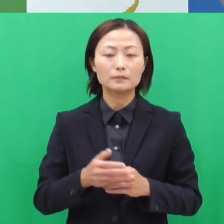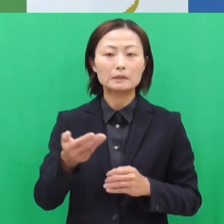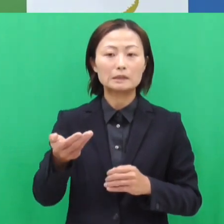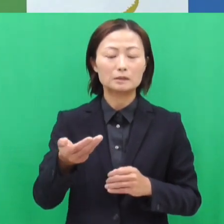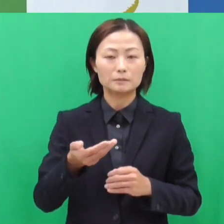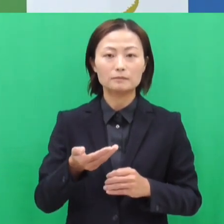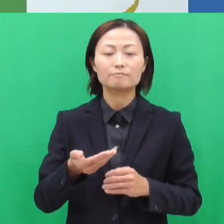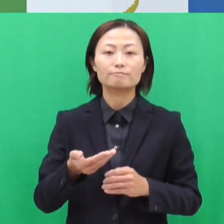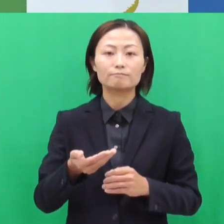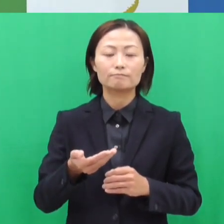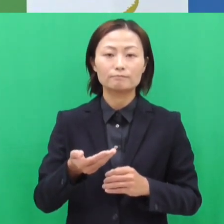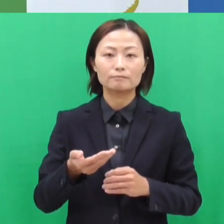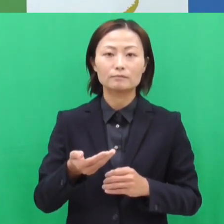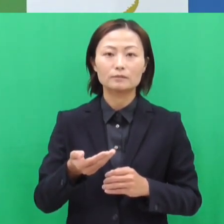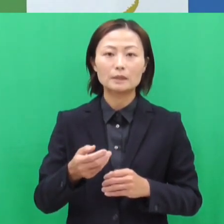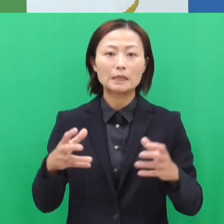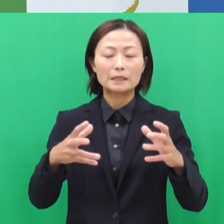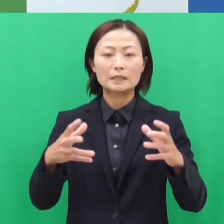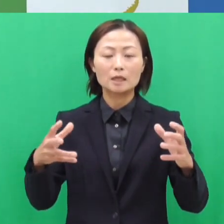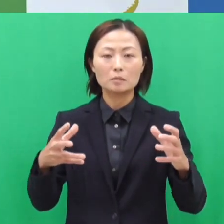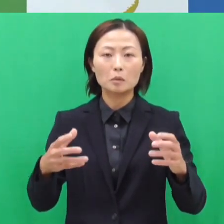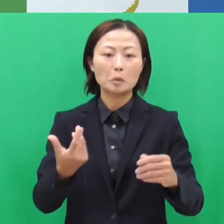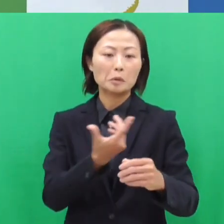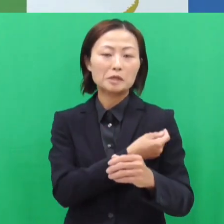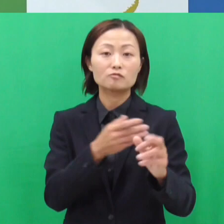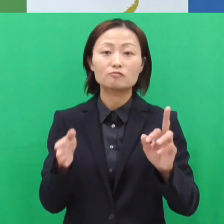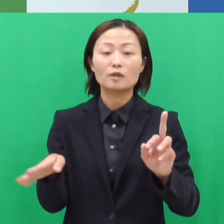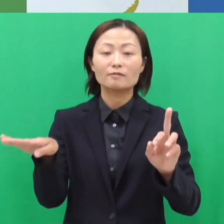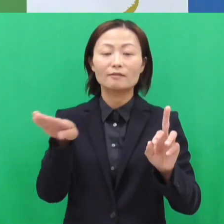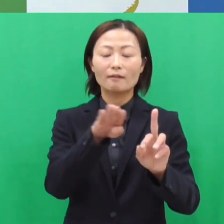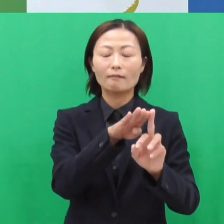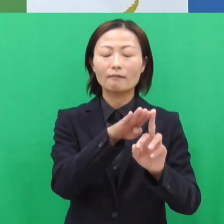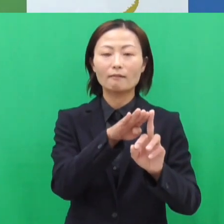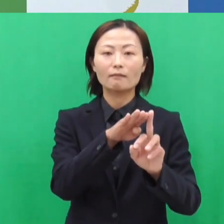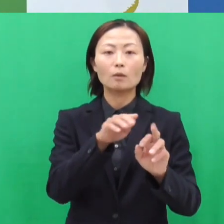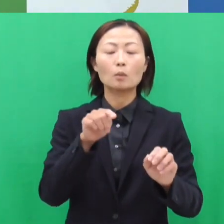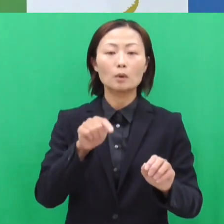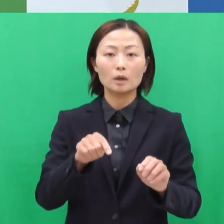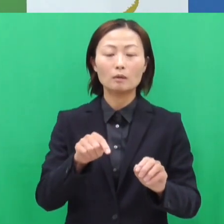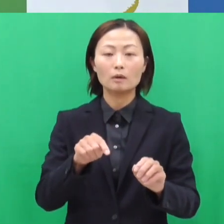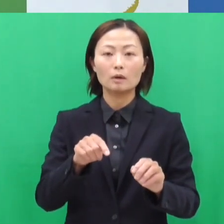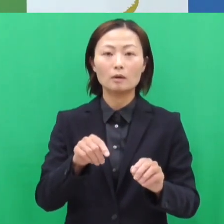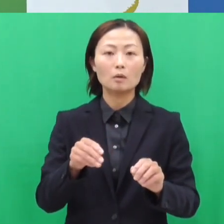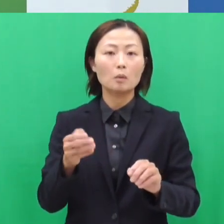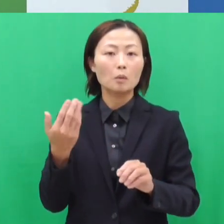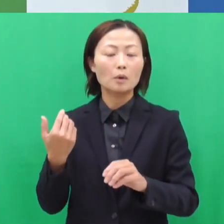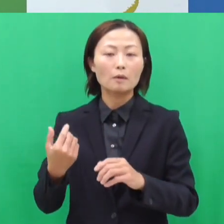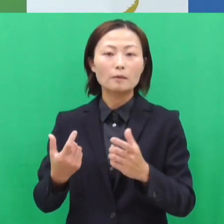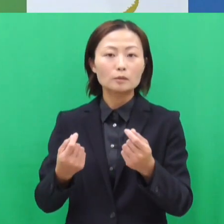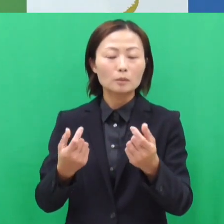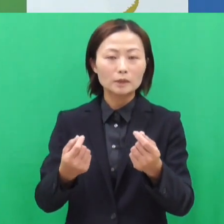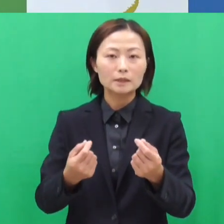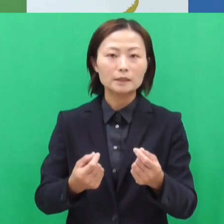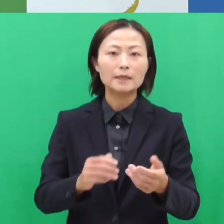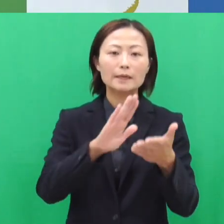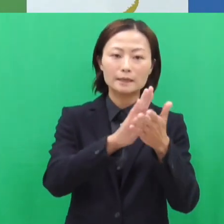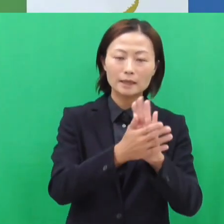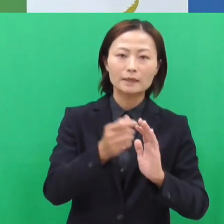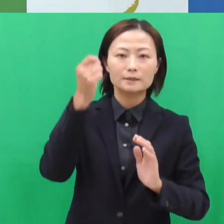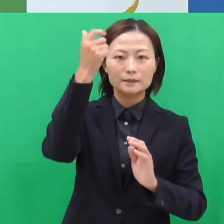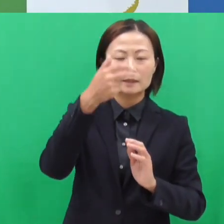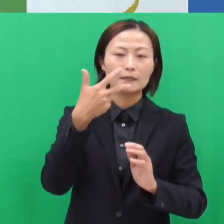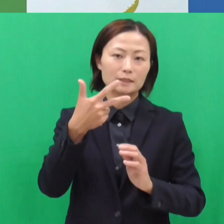すいません日経新聞式ですね内陸セッターなんですけれどもこれまでと同じその県と市と東北大